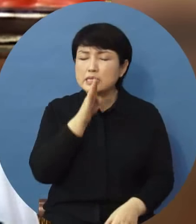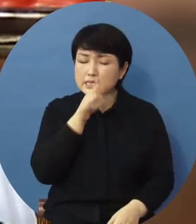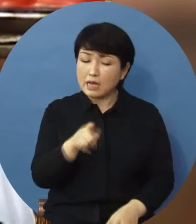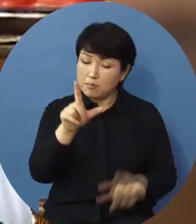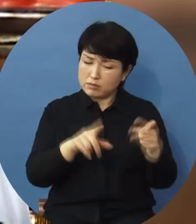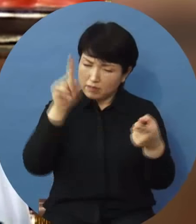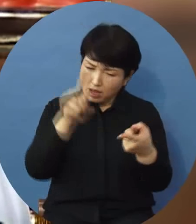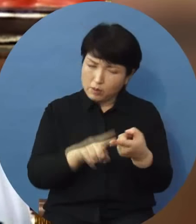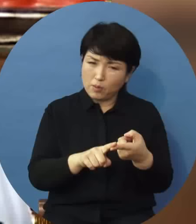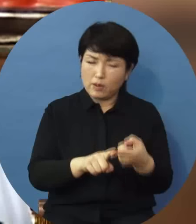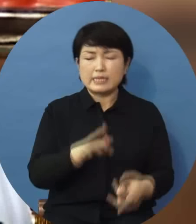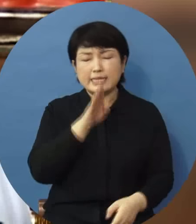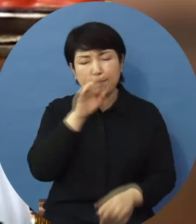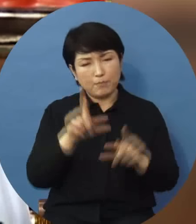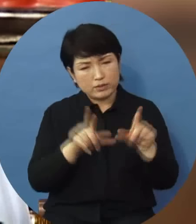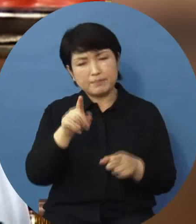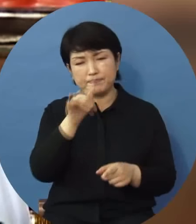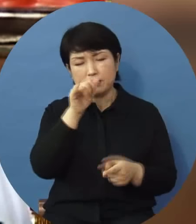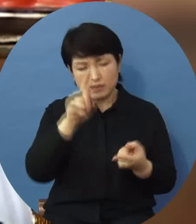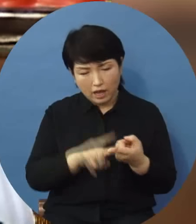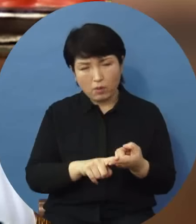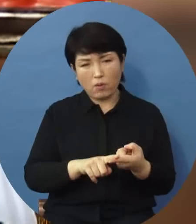존재의 참모습을 있는 그대로